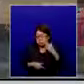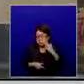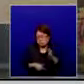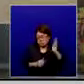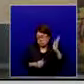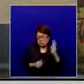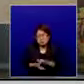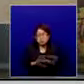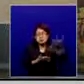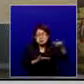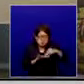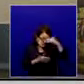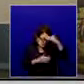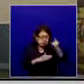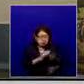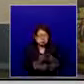อก